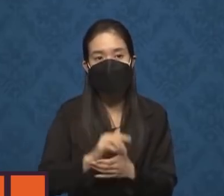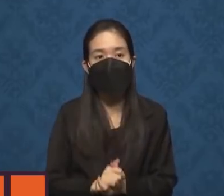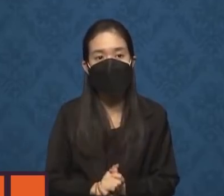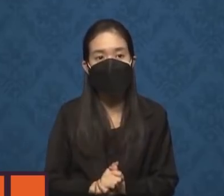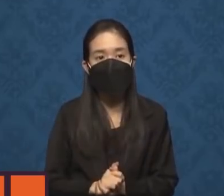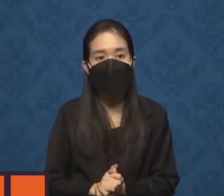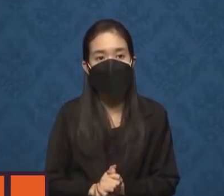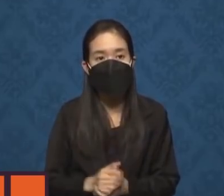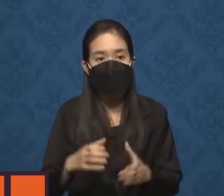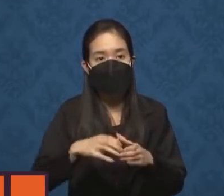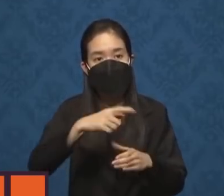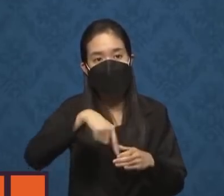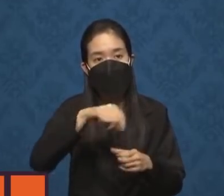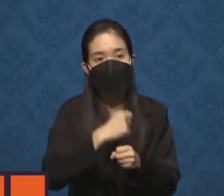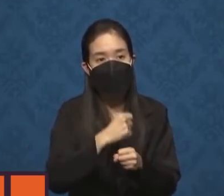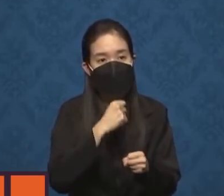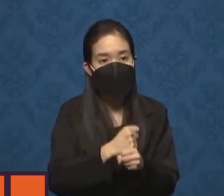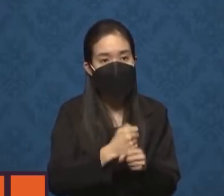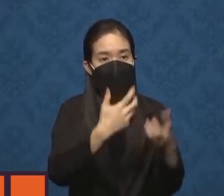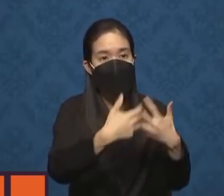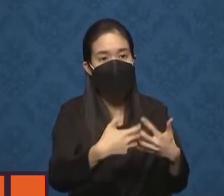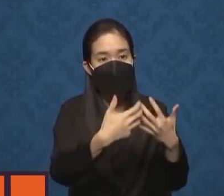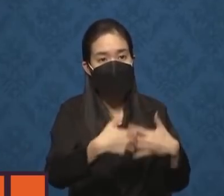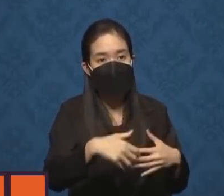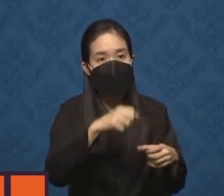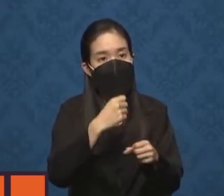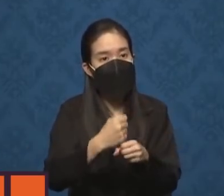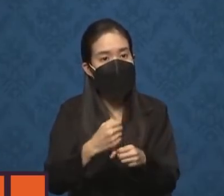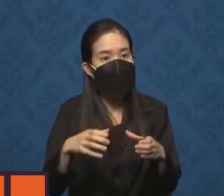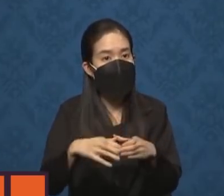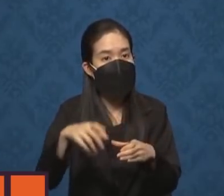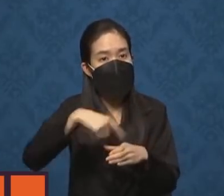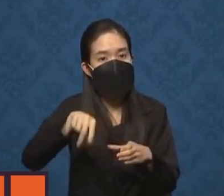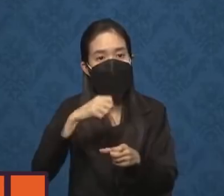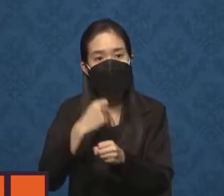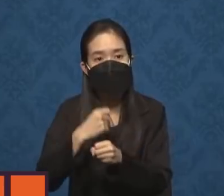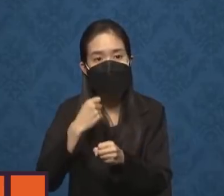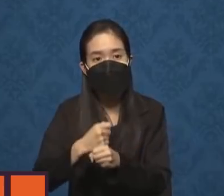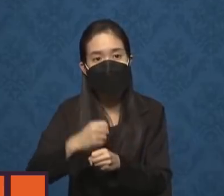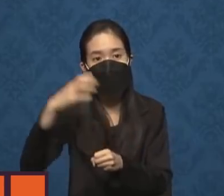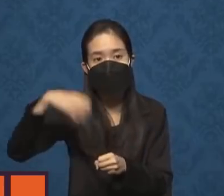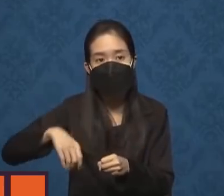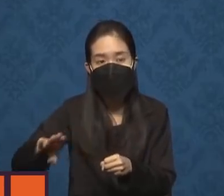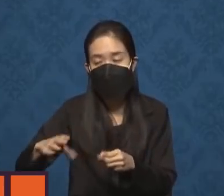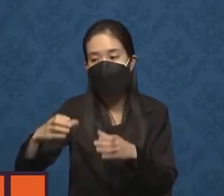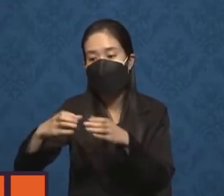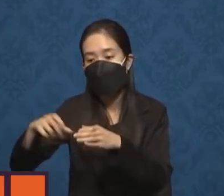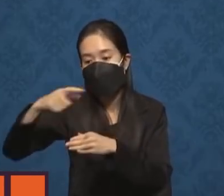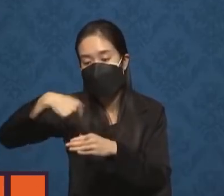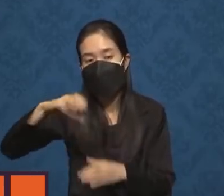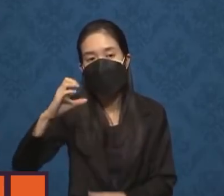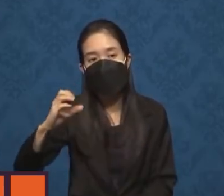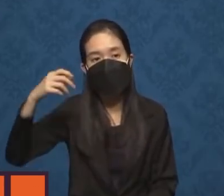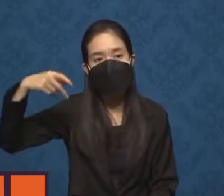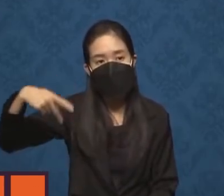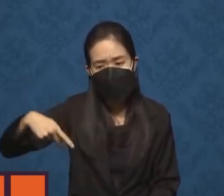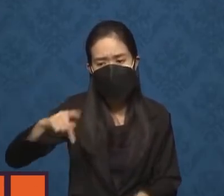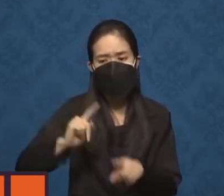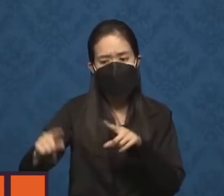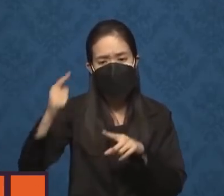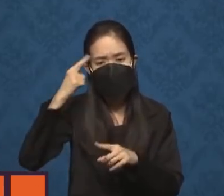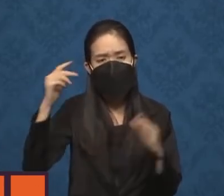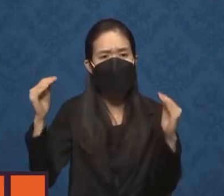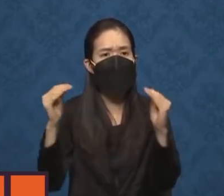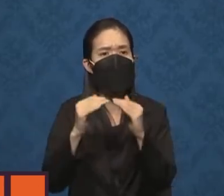กลุ่มเหมราชกลุ่มอินเทิร์นซีบอร์ดกลุ่ม CPกลุ่มเหล่านี้ได้รับสิทธิพิเศษ